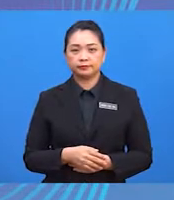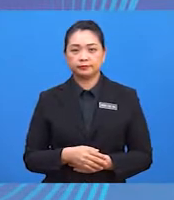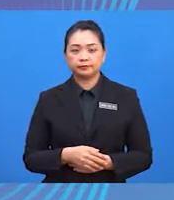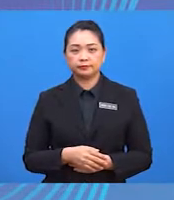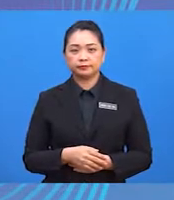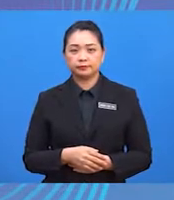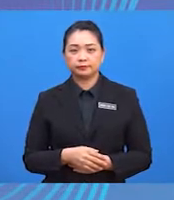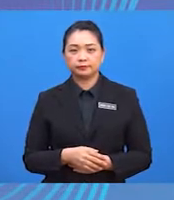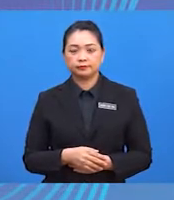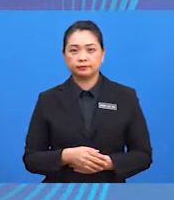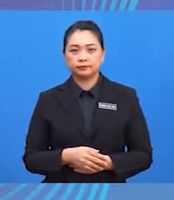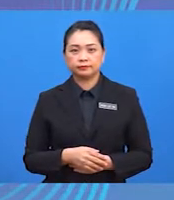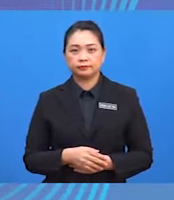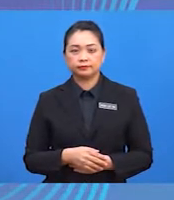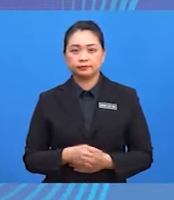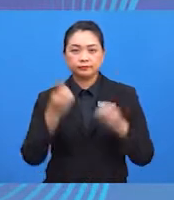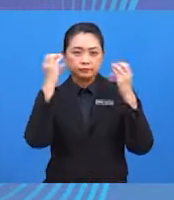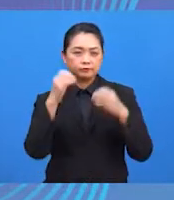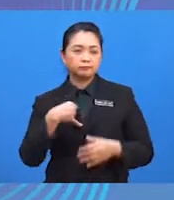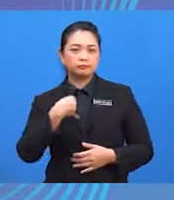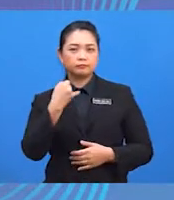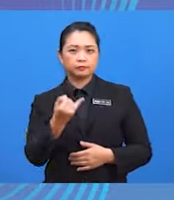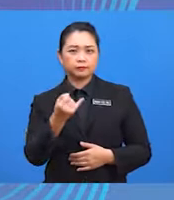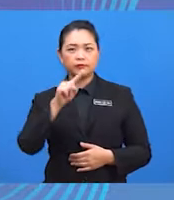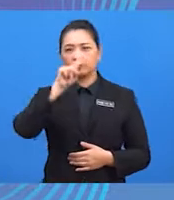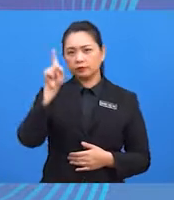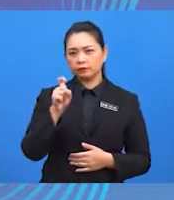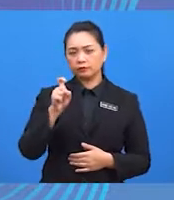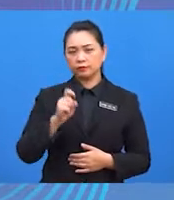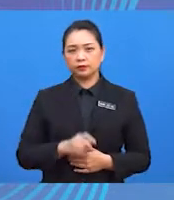Sebelum itu, saya ingin bertanyakan sesuatu soalan.